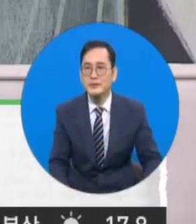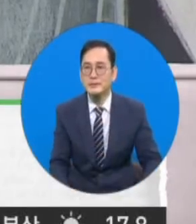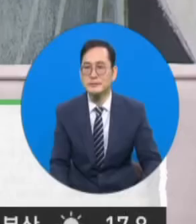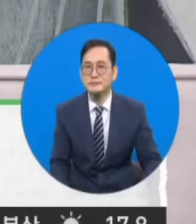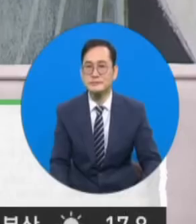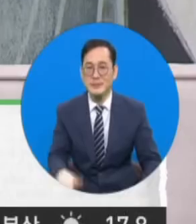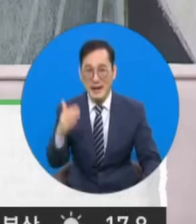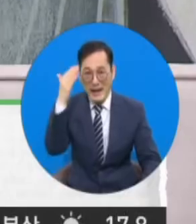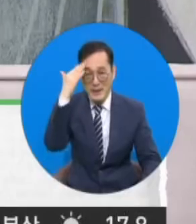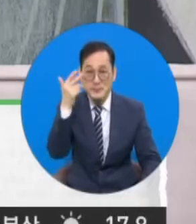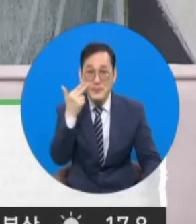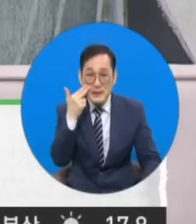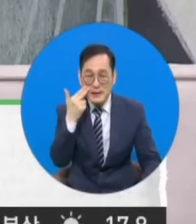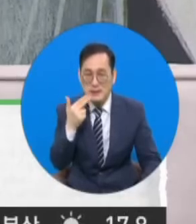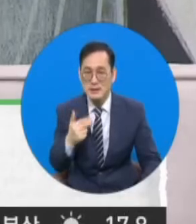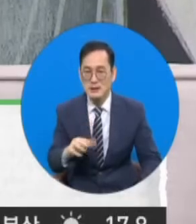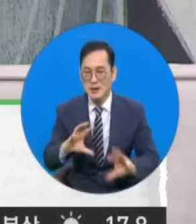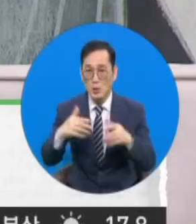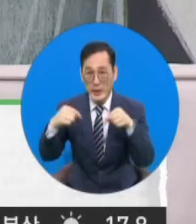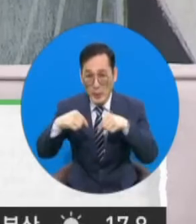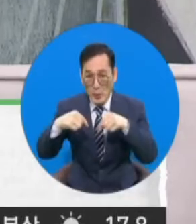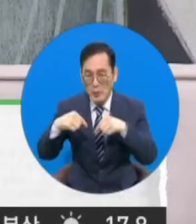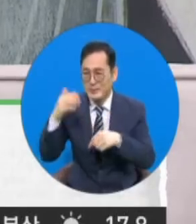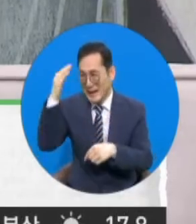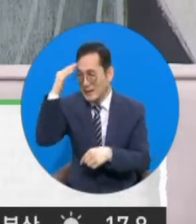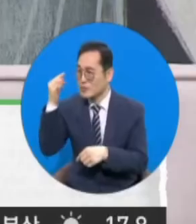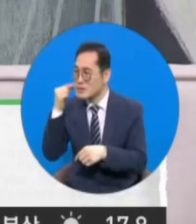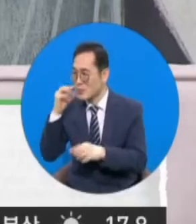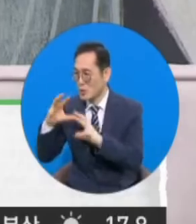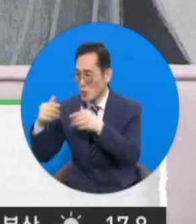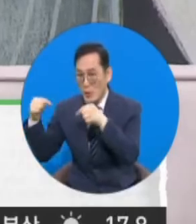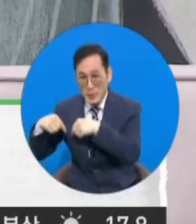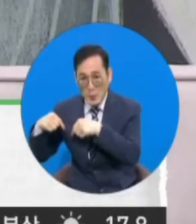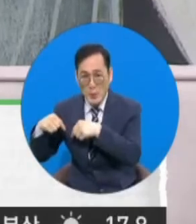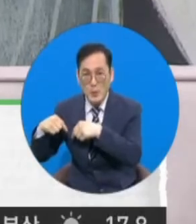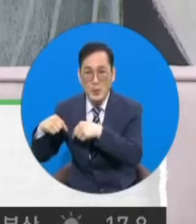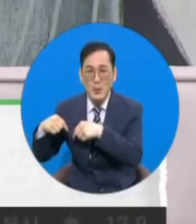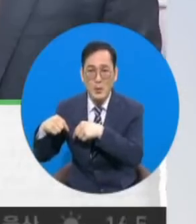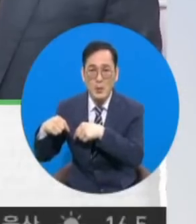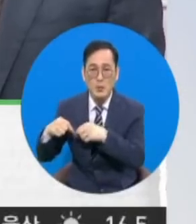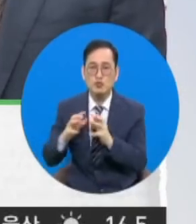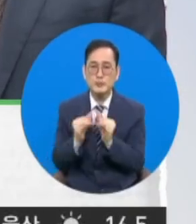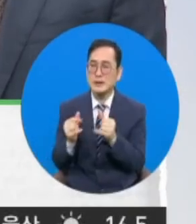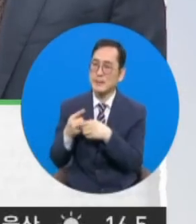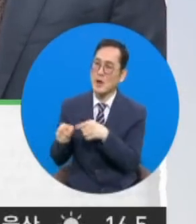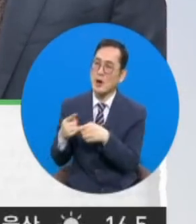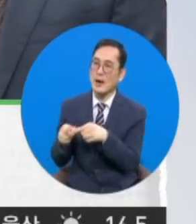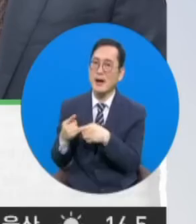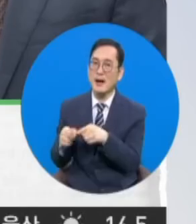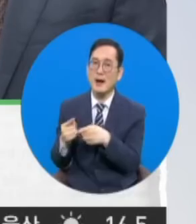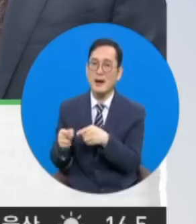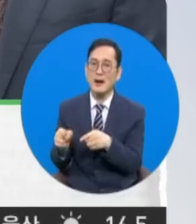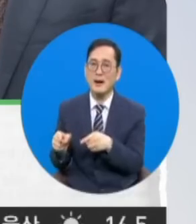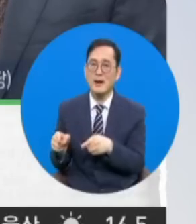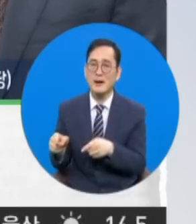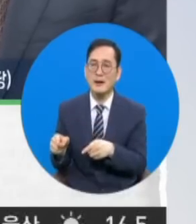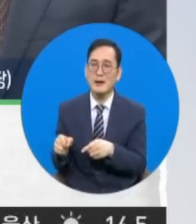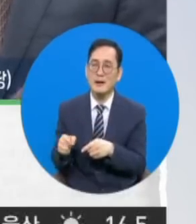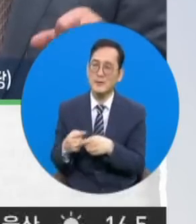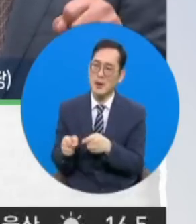외교 한일 외교 이런 부분들에 대한 국민들의 평가가 상당히 뭐